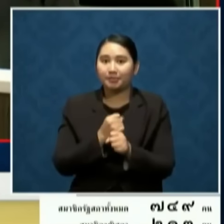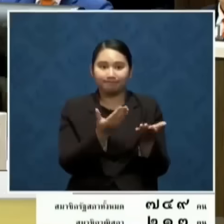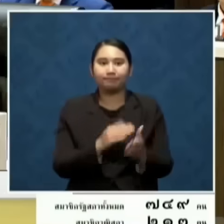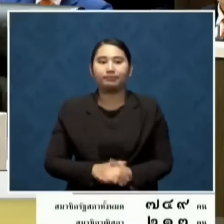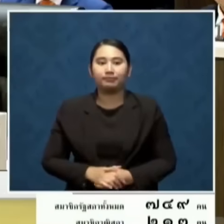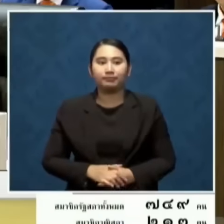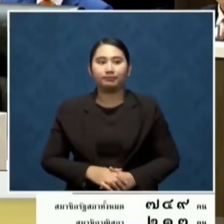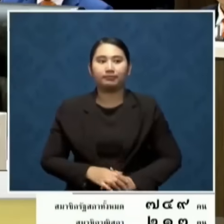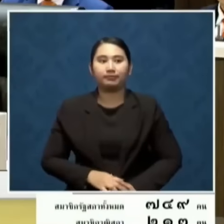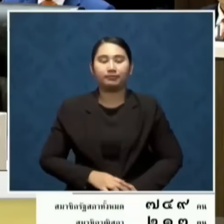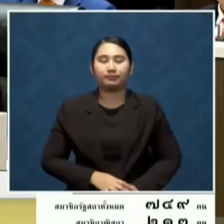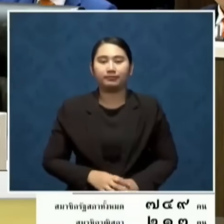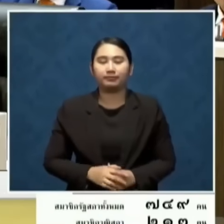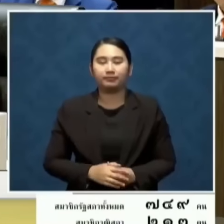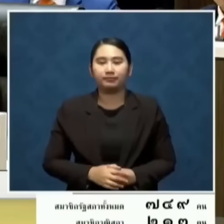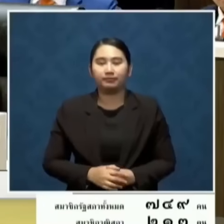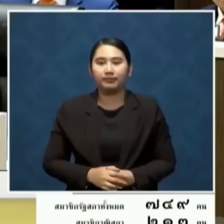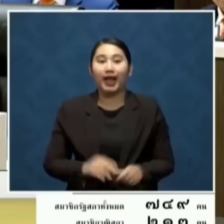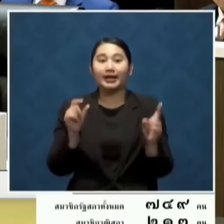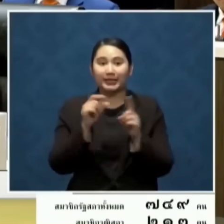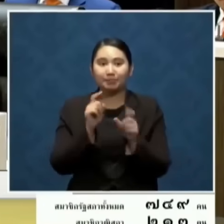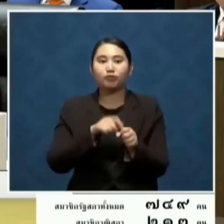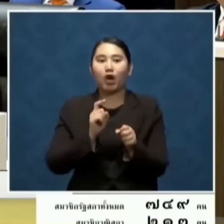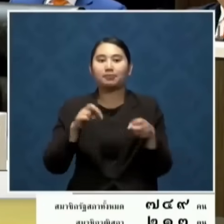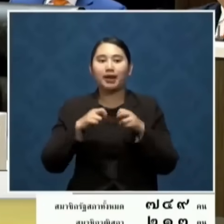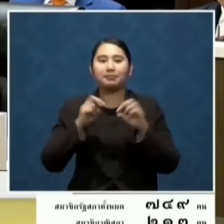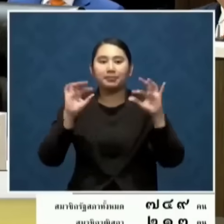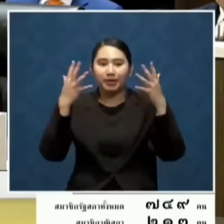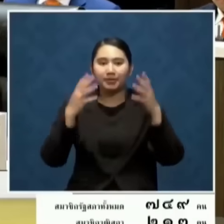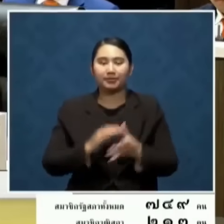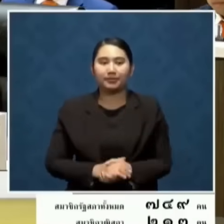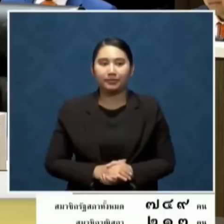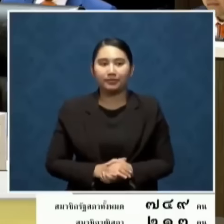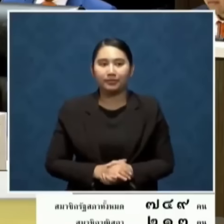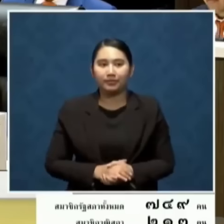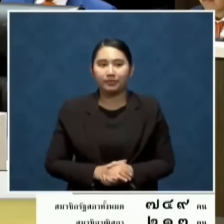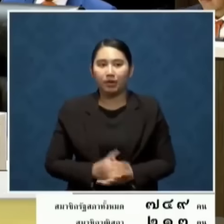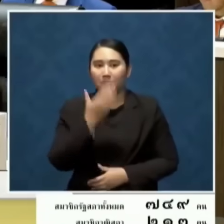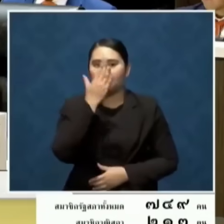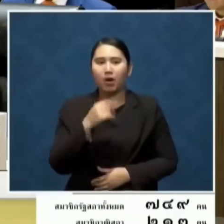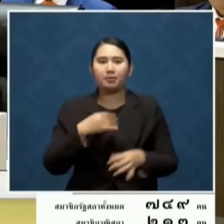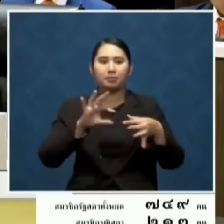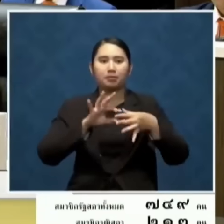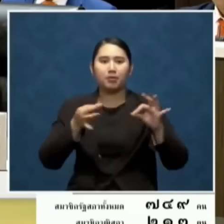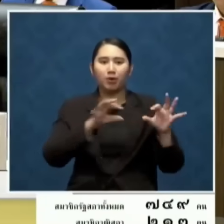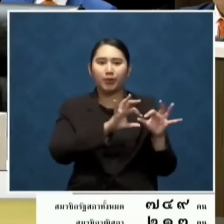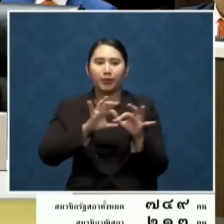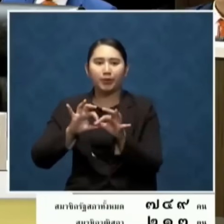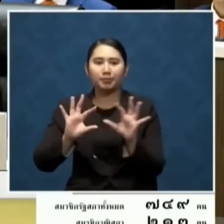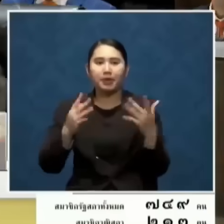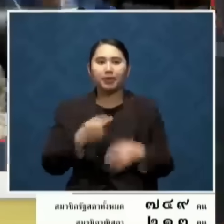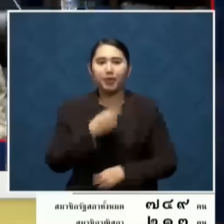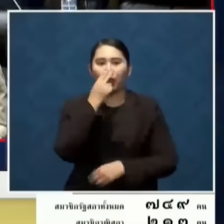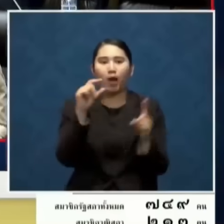ทำแบบนี้และได้รับคำอธิบายว่าเป็นการบนบานศาลกล่าวให้ตนเนี่ยได้เป็นนายกรัฐมนตรีและกรณี